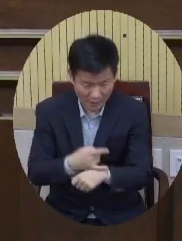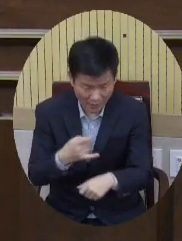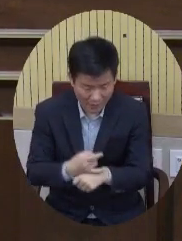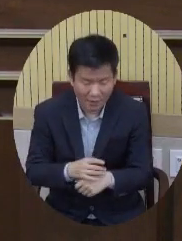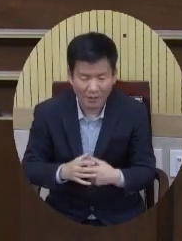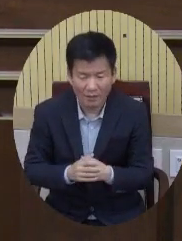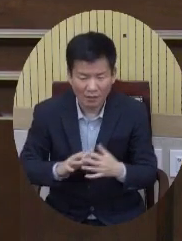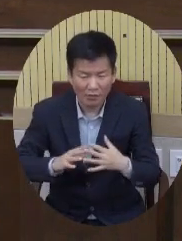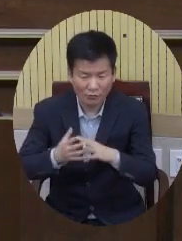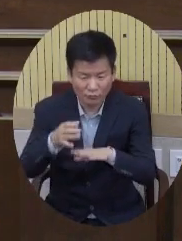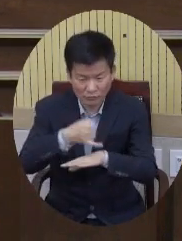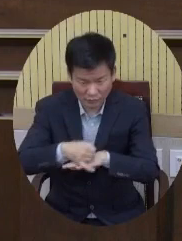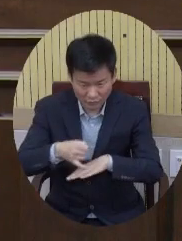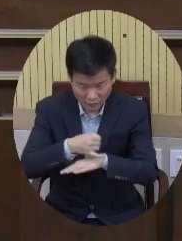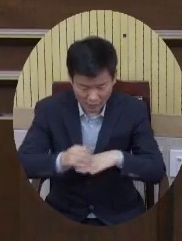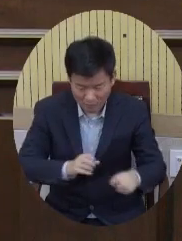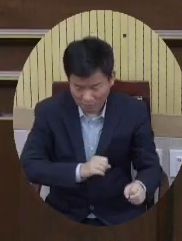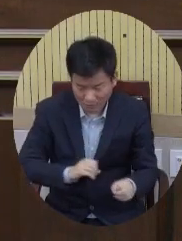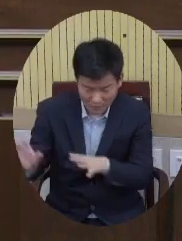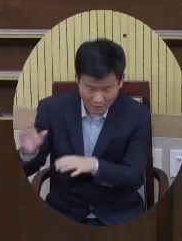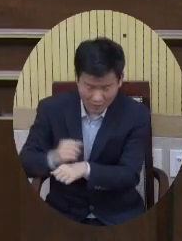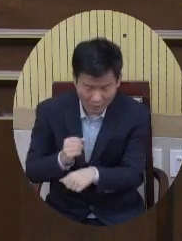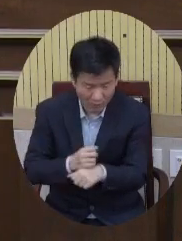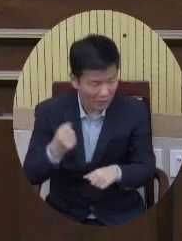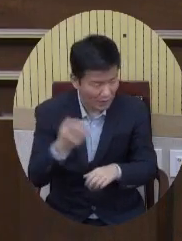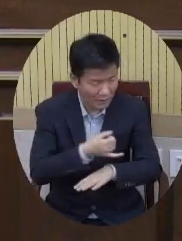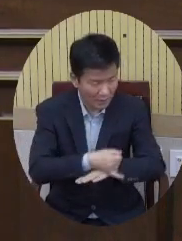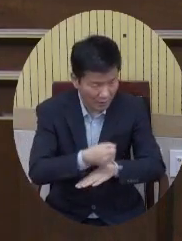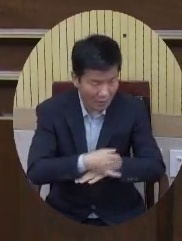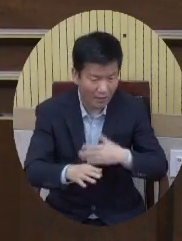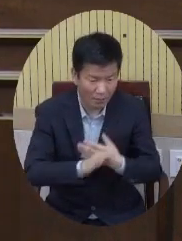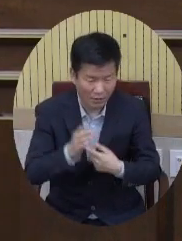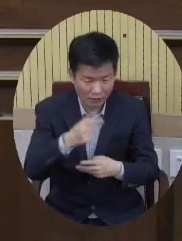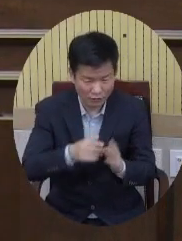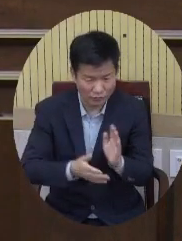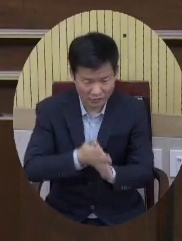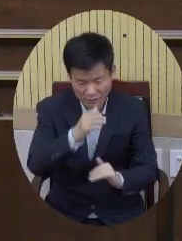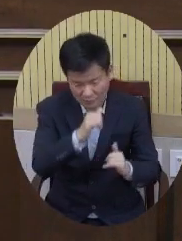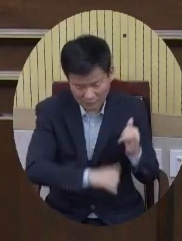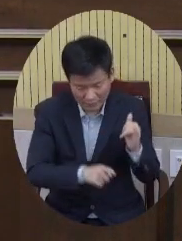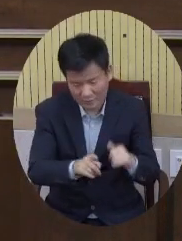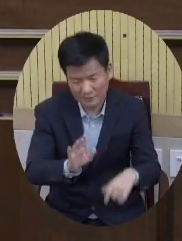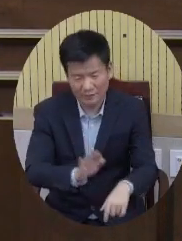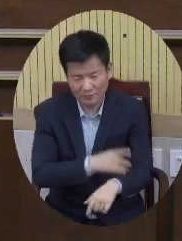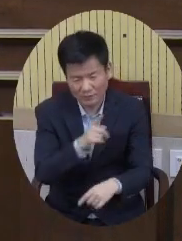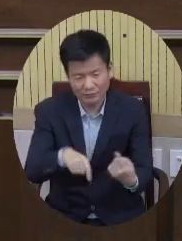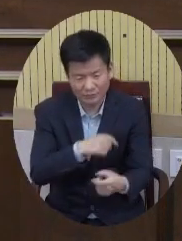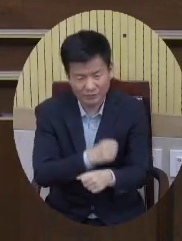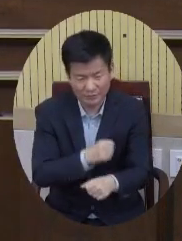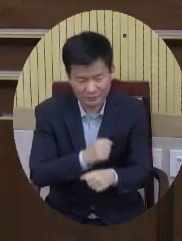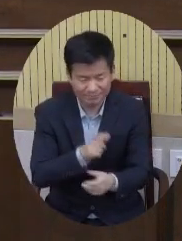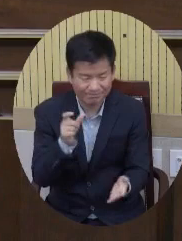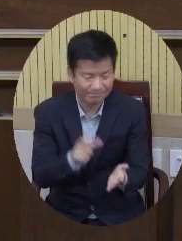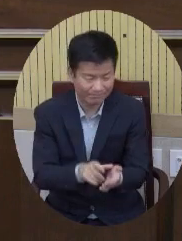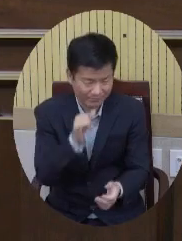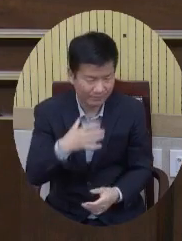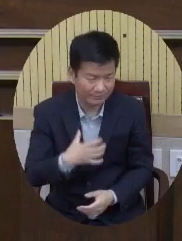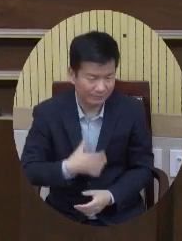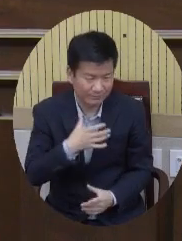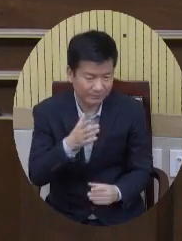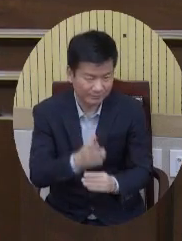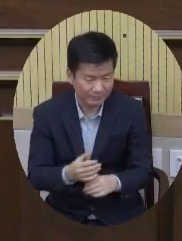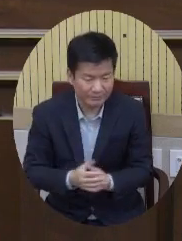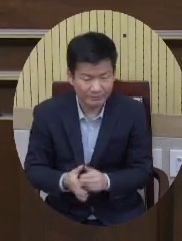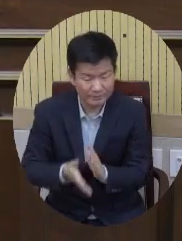만든 세계적인 건축 설계안을 폐기하고 재설계 한다면 청주시 역사의 오점이 되지 않을까 심히 걱정입니다